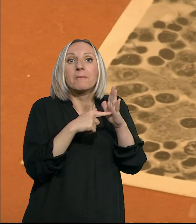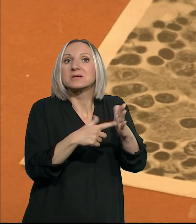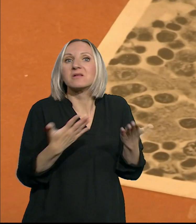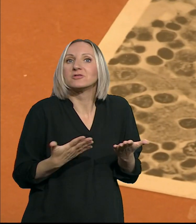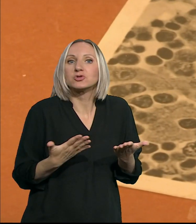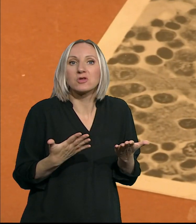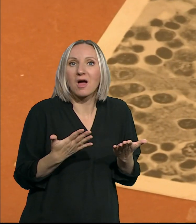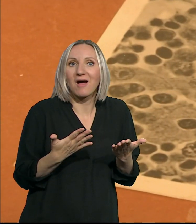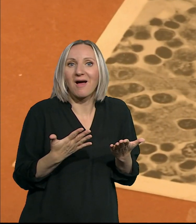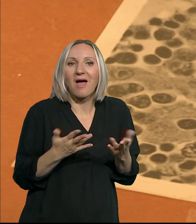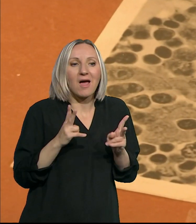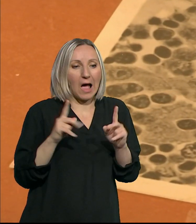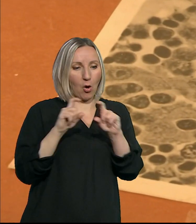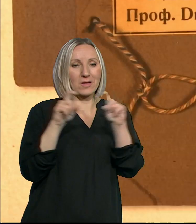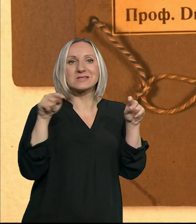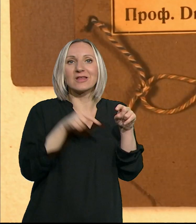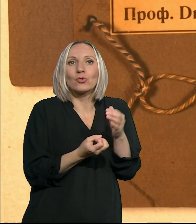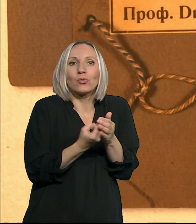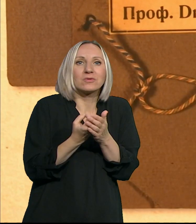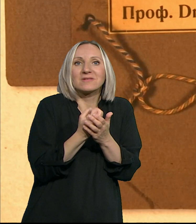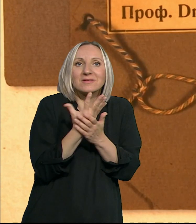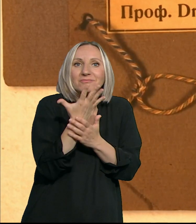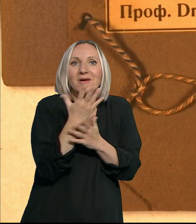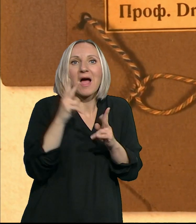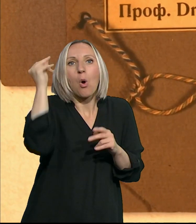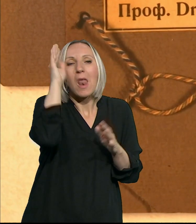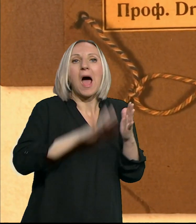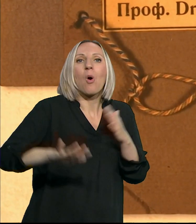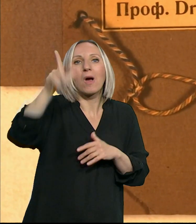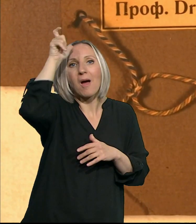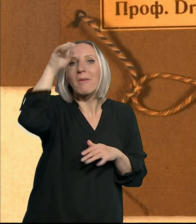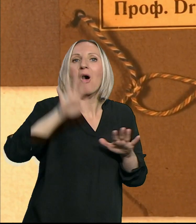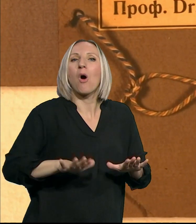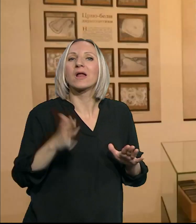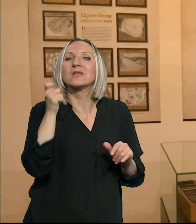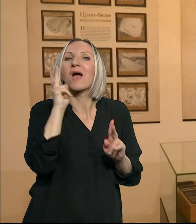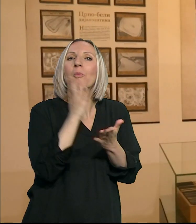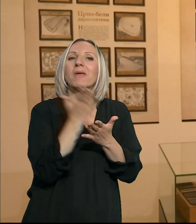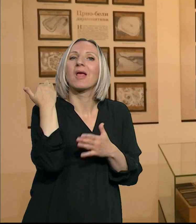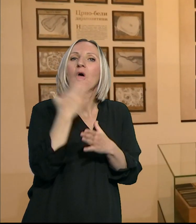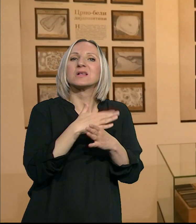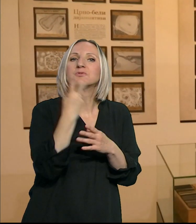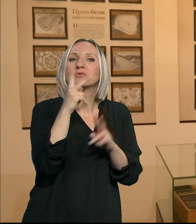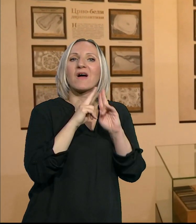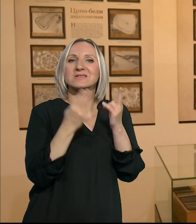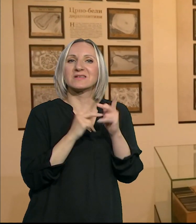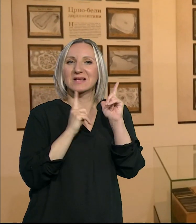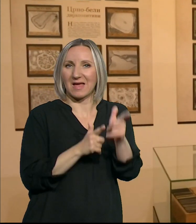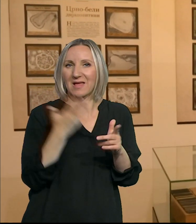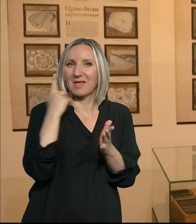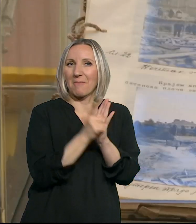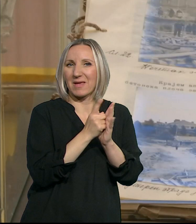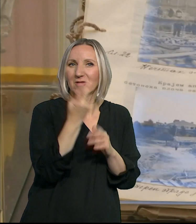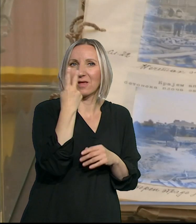predstavljaju život instituta, nauku i život Beograda između dva svetska rata, s obzirom da datiraju iz